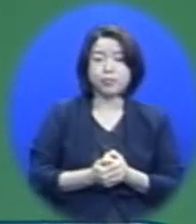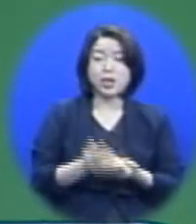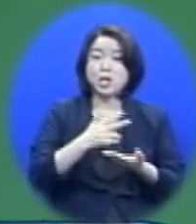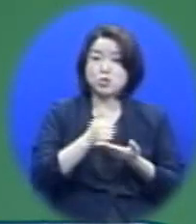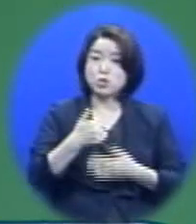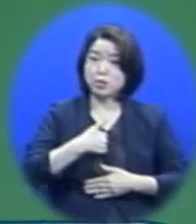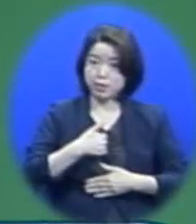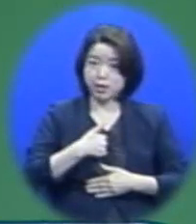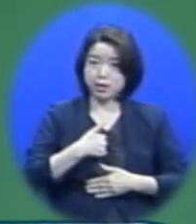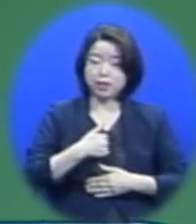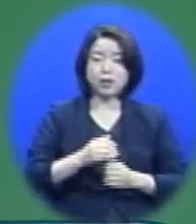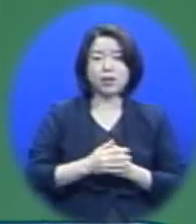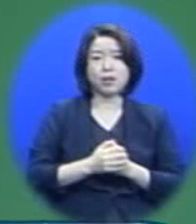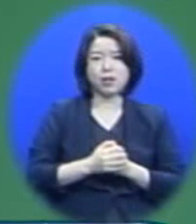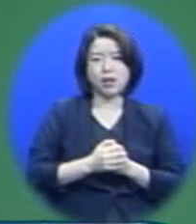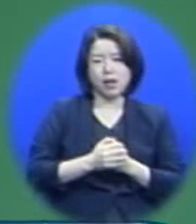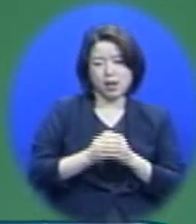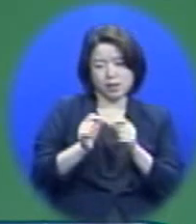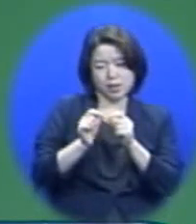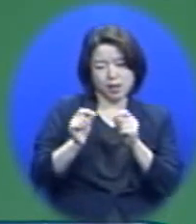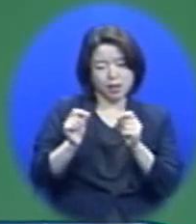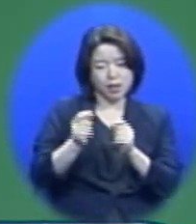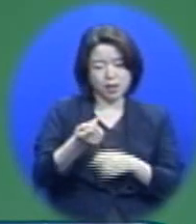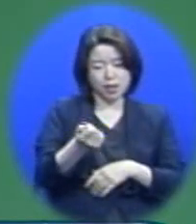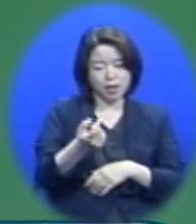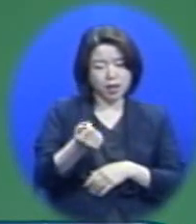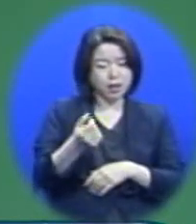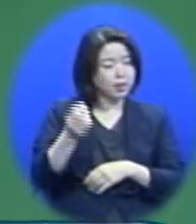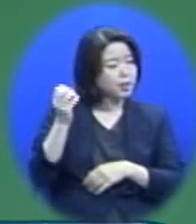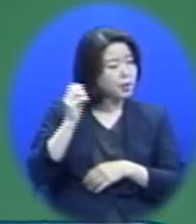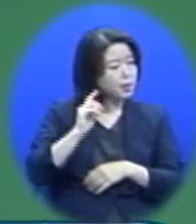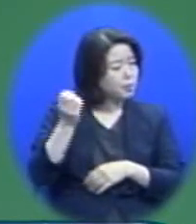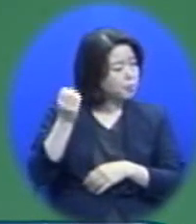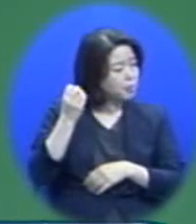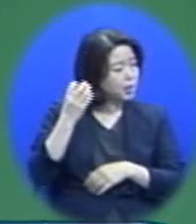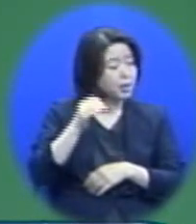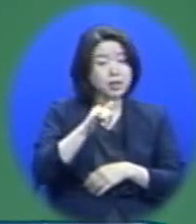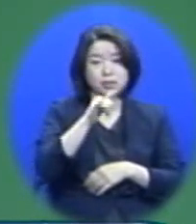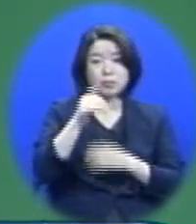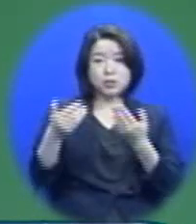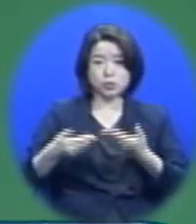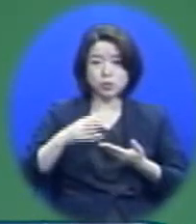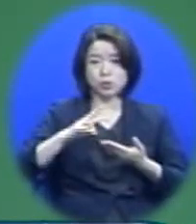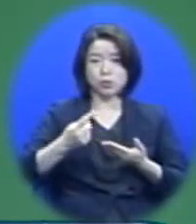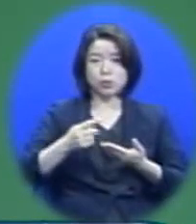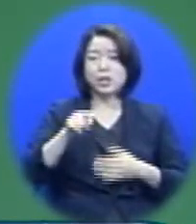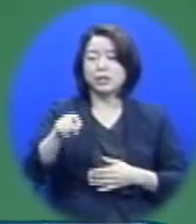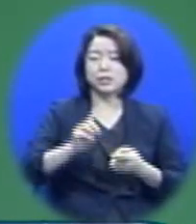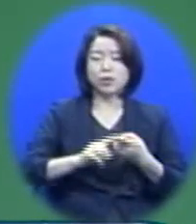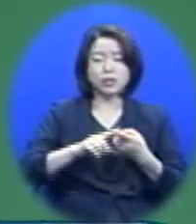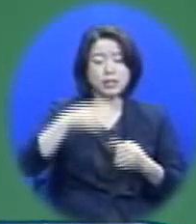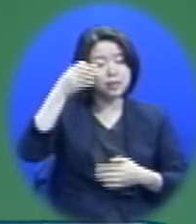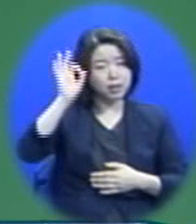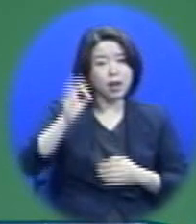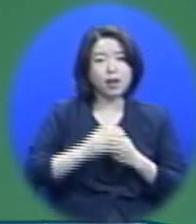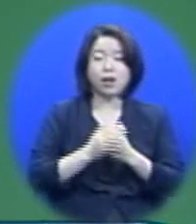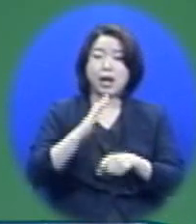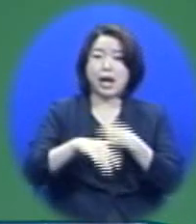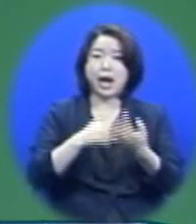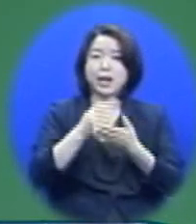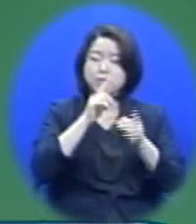주님께서 나에게 아주 신락같이 말씀하셔도 그걸 깨닫는 겁니다. 하나님이 말씀하시는